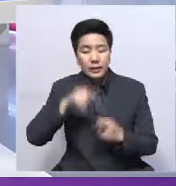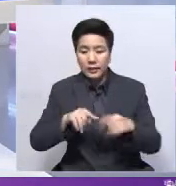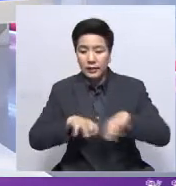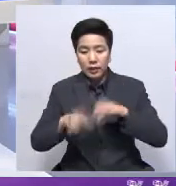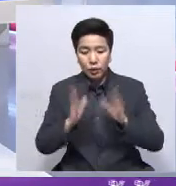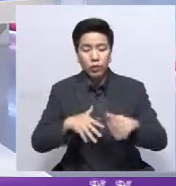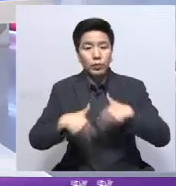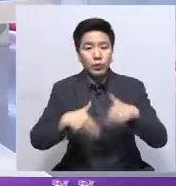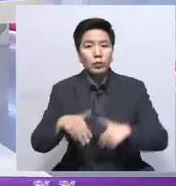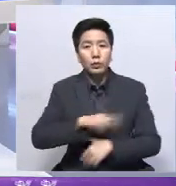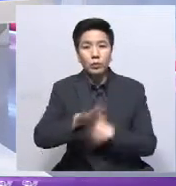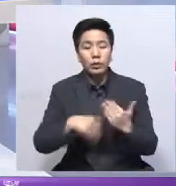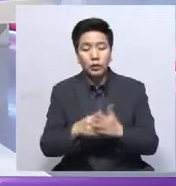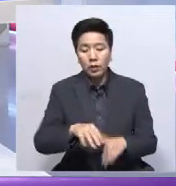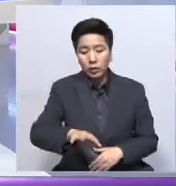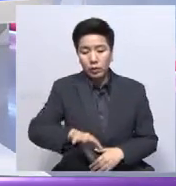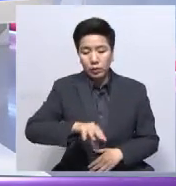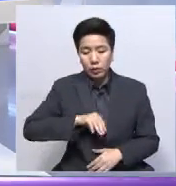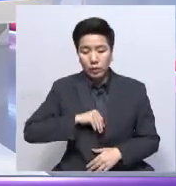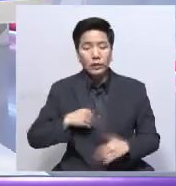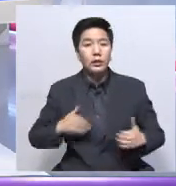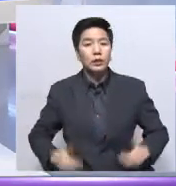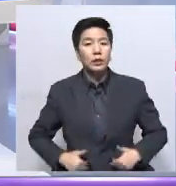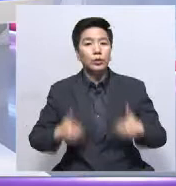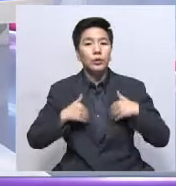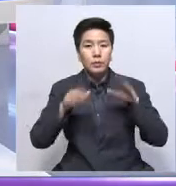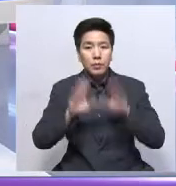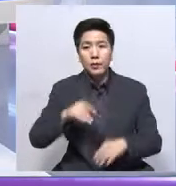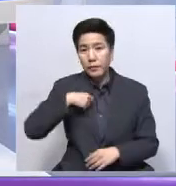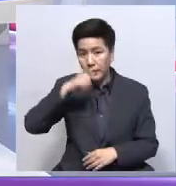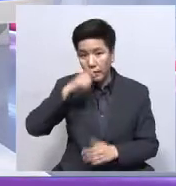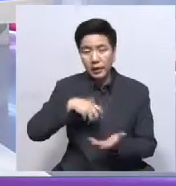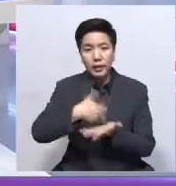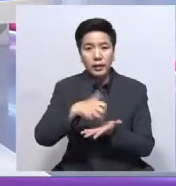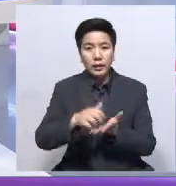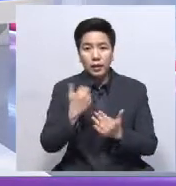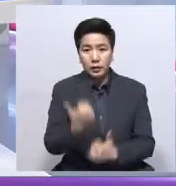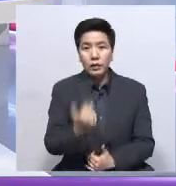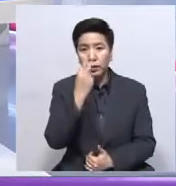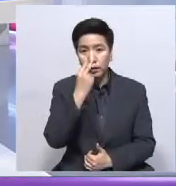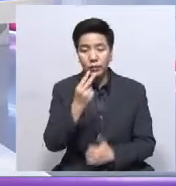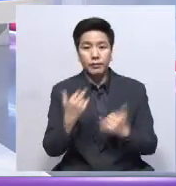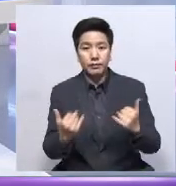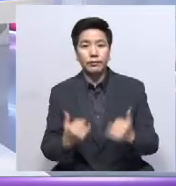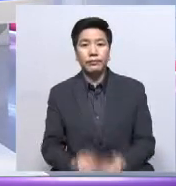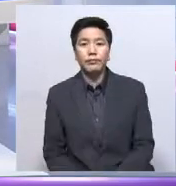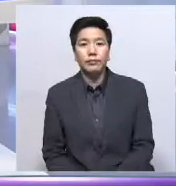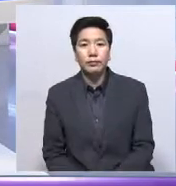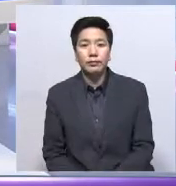เพื่อให้ประชาชนได้สัมผัสกับวิถีชีวิตและประวัติศาสตร์ไทยติดตามจากคุณสรันทิตอ๋องสกุล